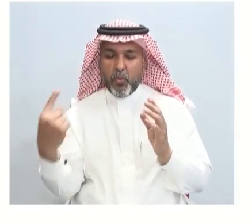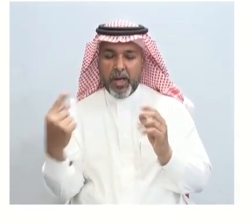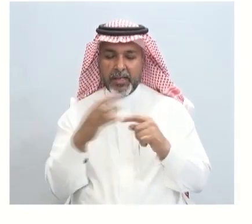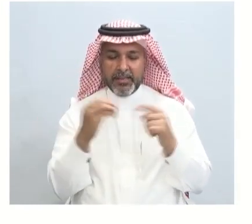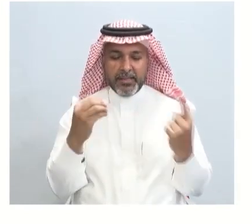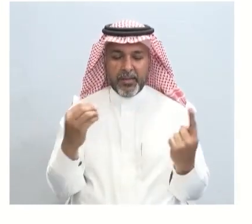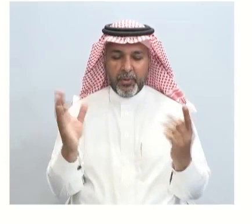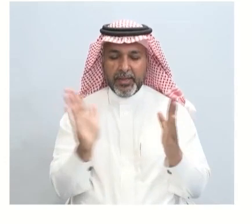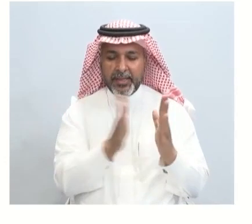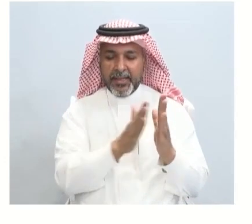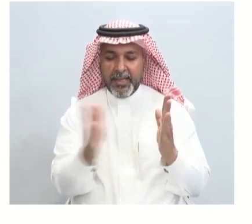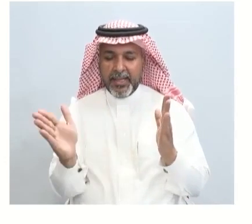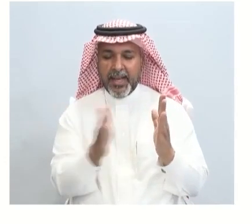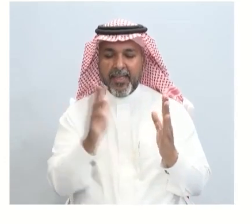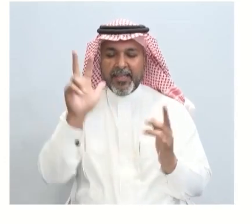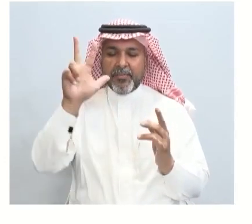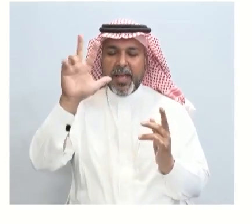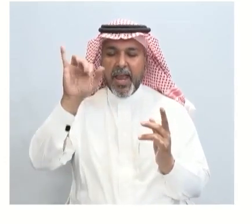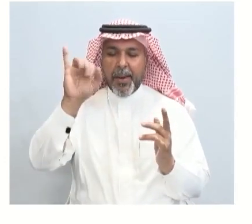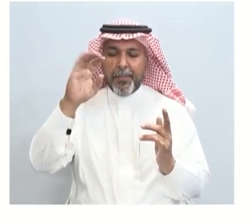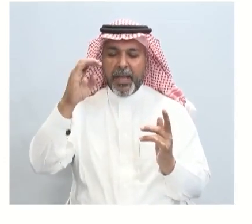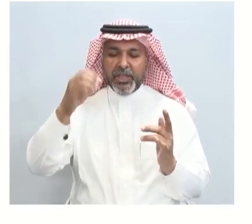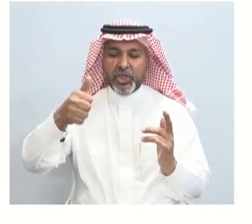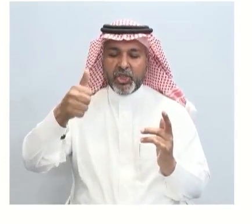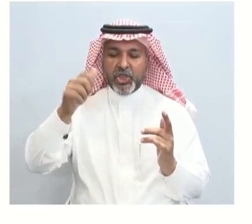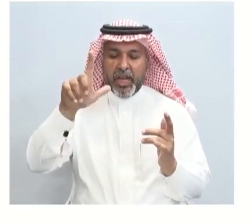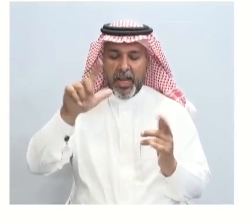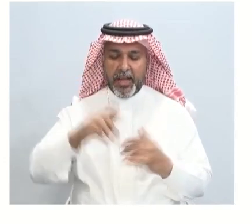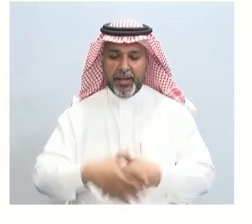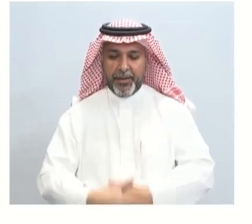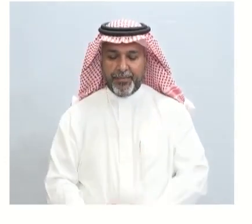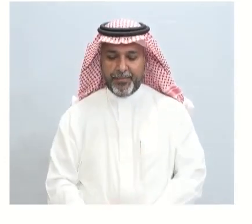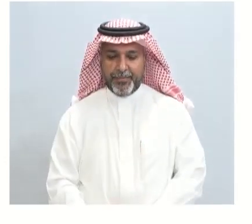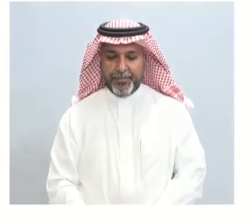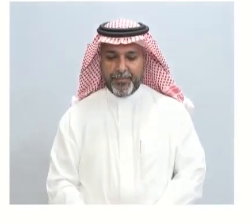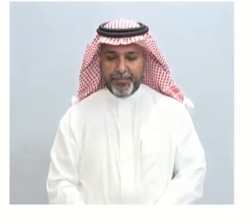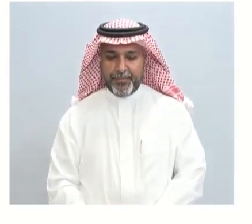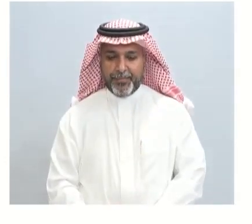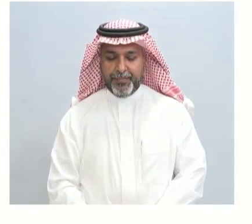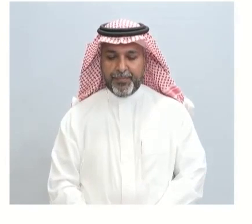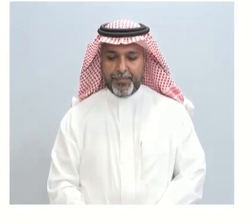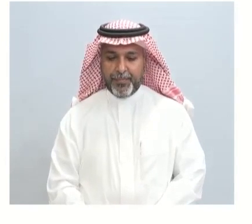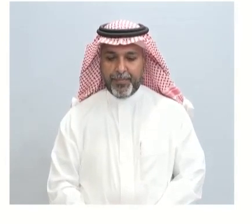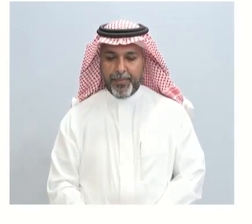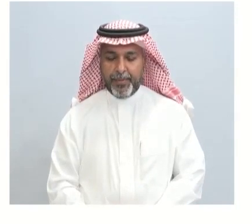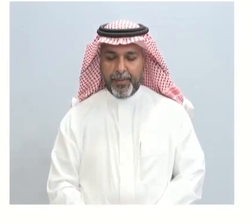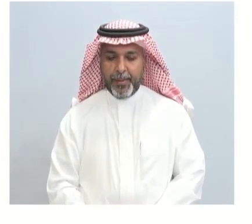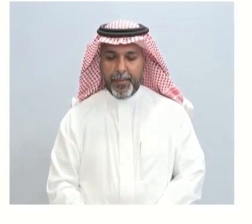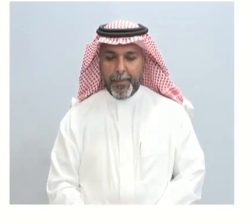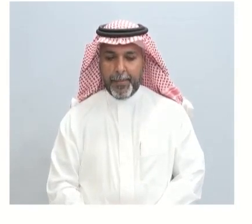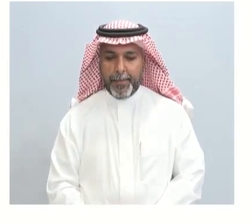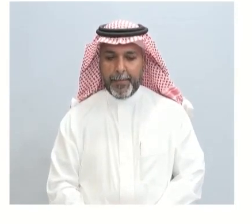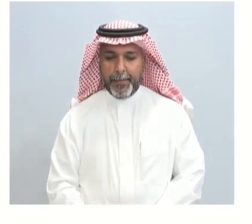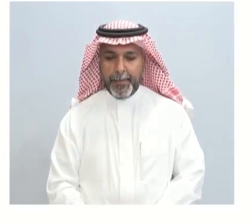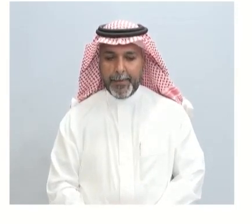معرفه عند جميع يعني بتكون معرفه عند جميع الزوايا ما عدا الزوايا اللي هي